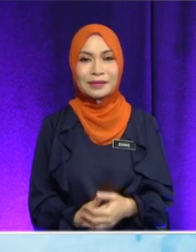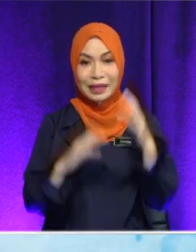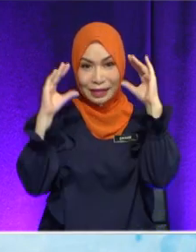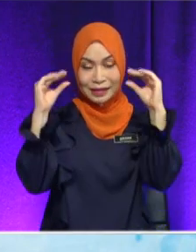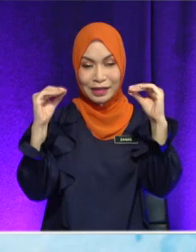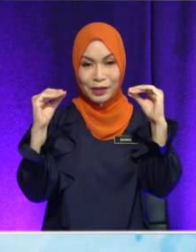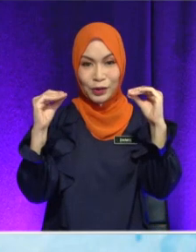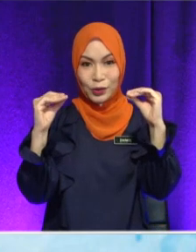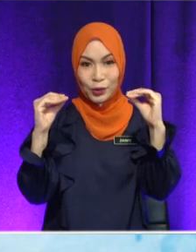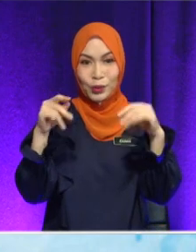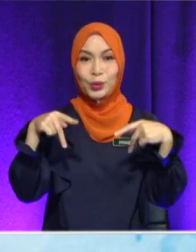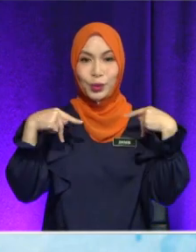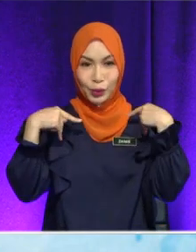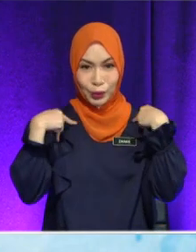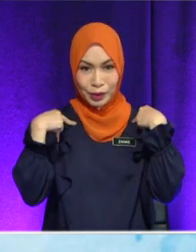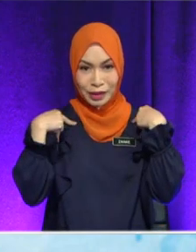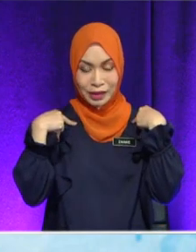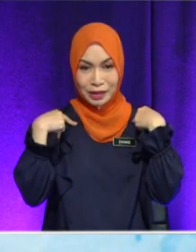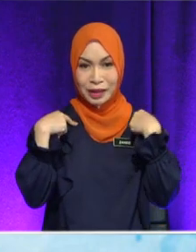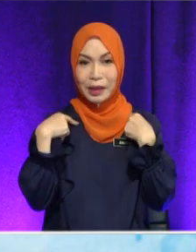kalau tidak menggunakan